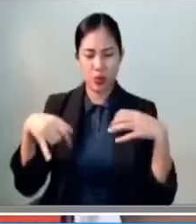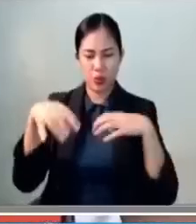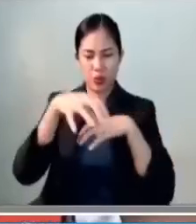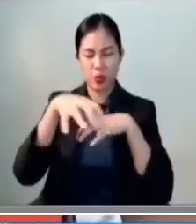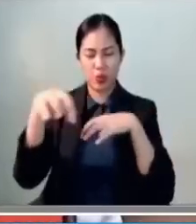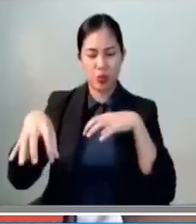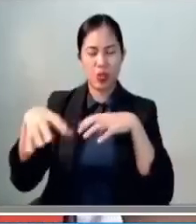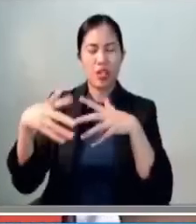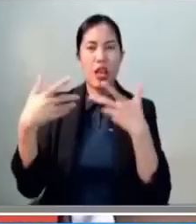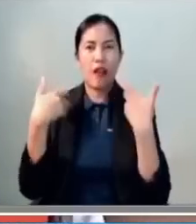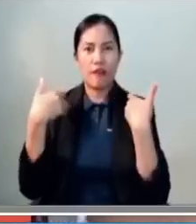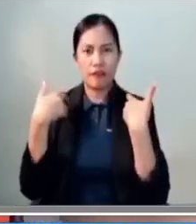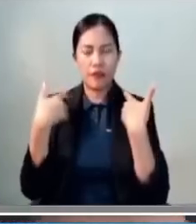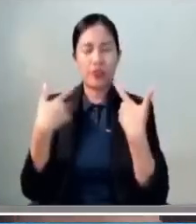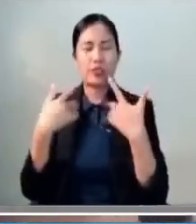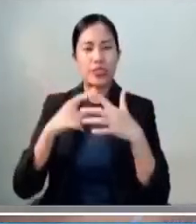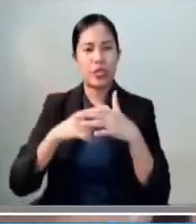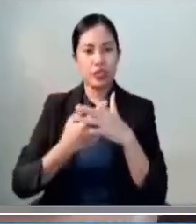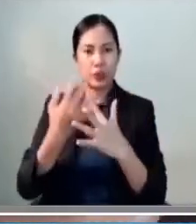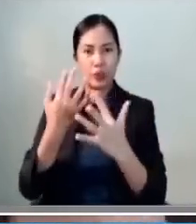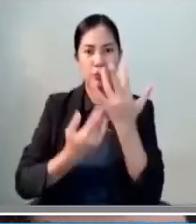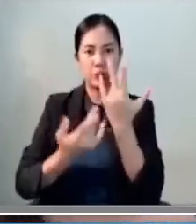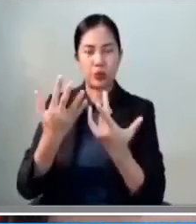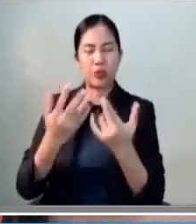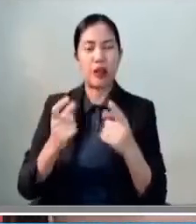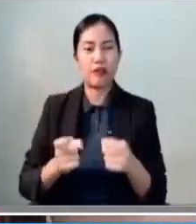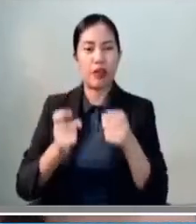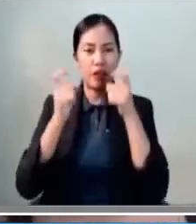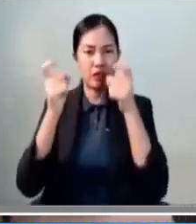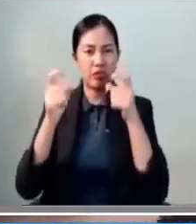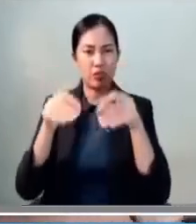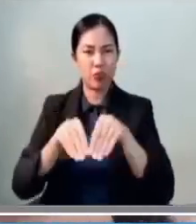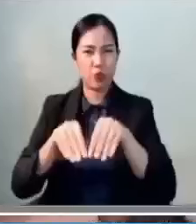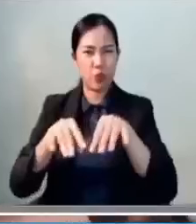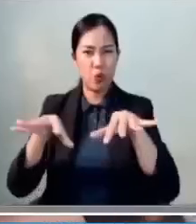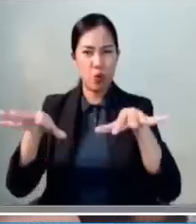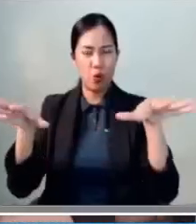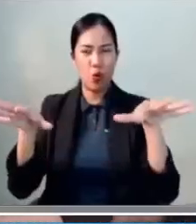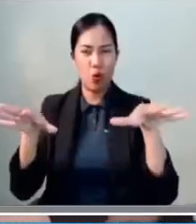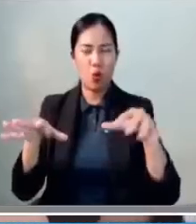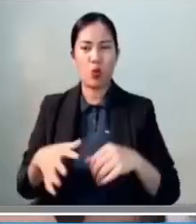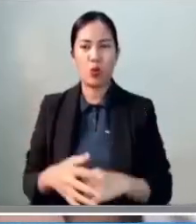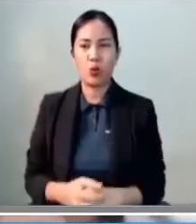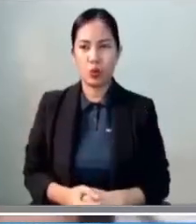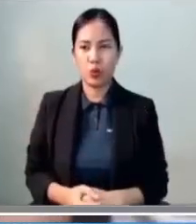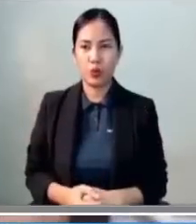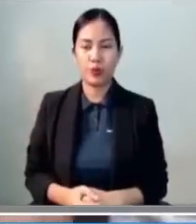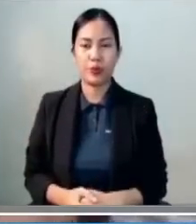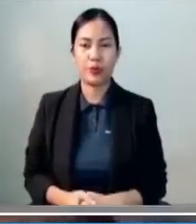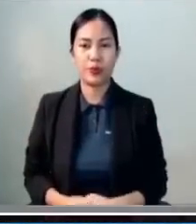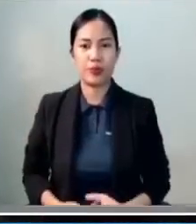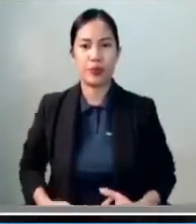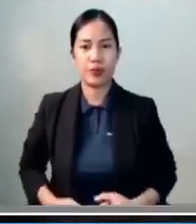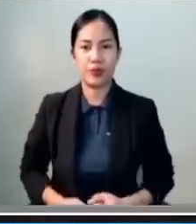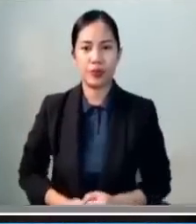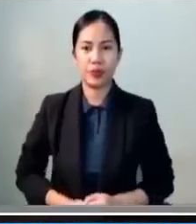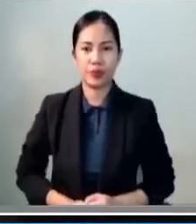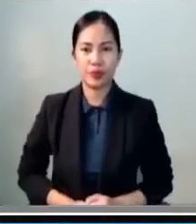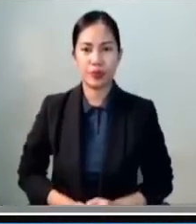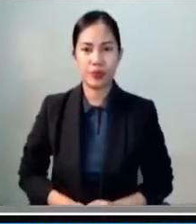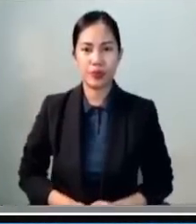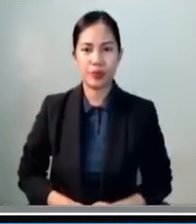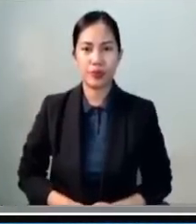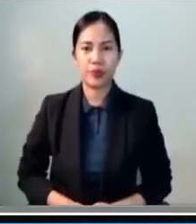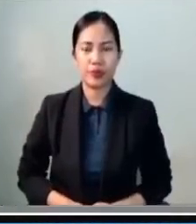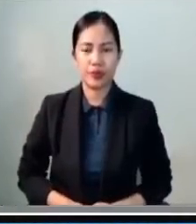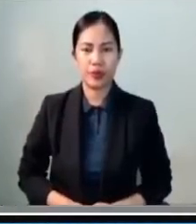umabot po, kumalat po yung apoy hanggang sa kabilang kalye po sa loob ng ilalim ng tulay na ito. Umabot